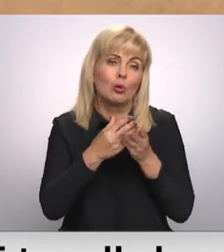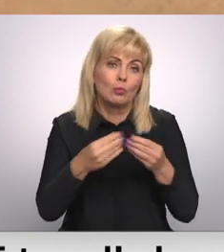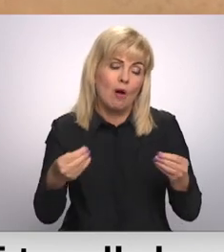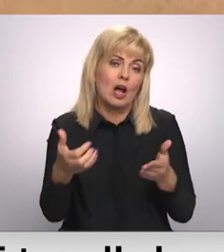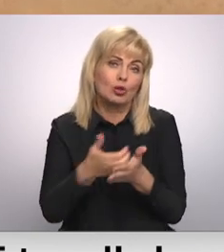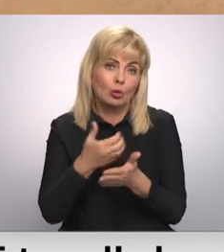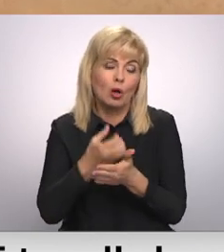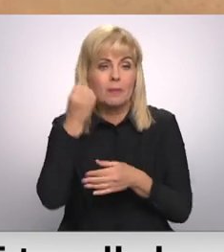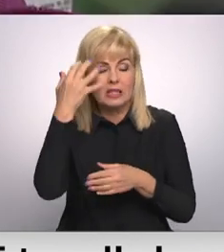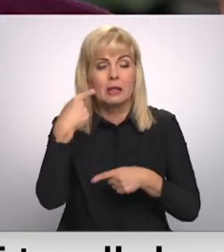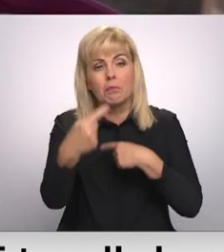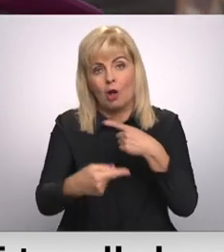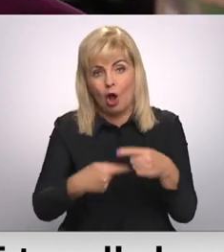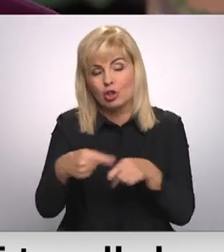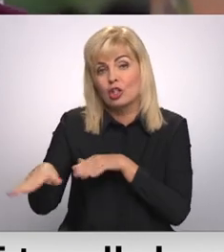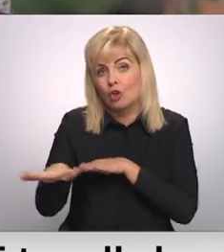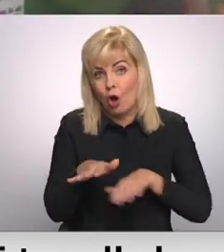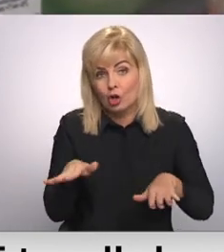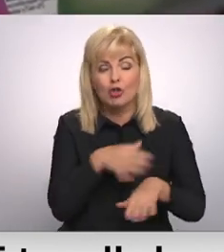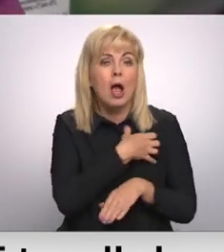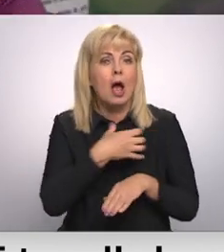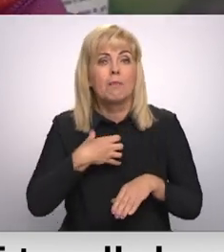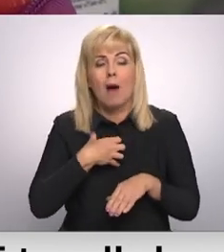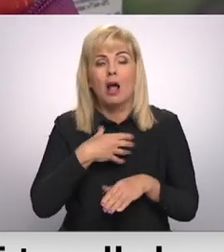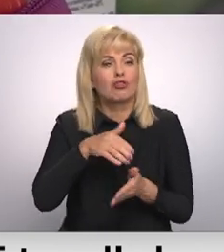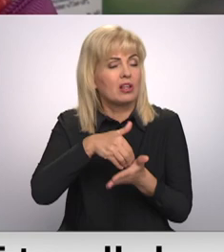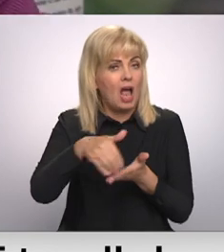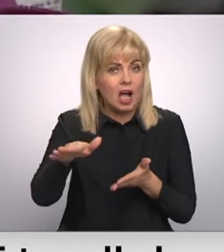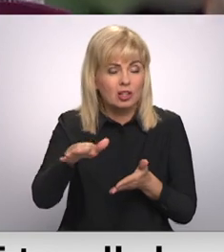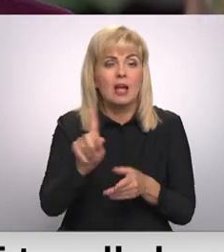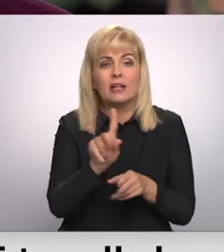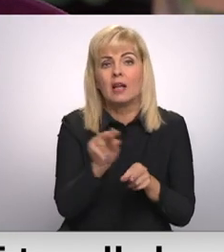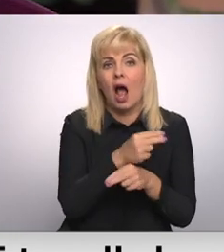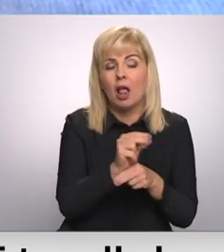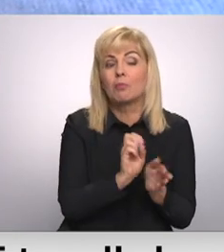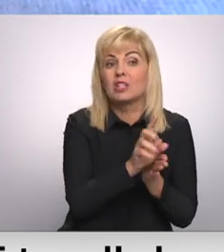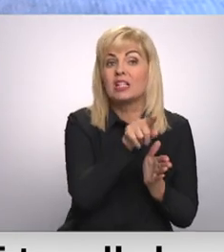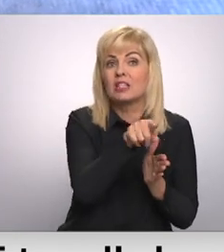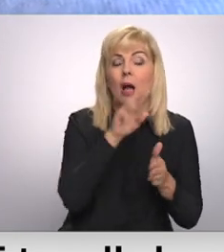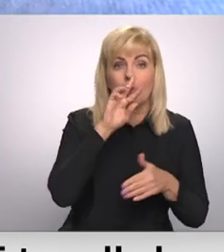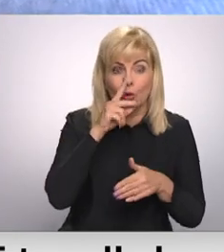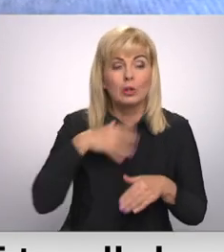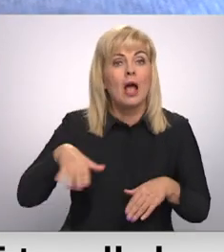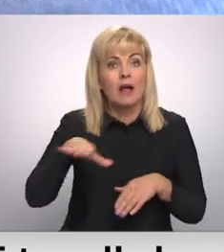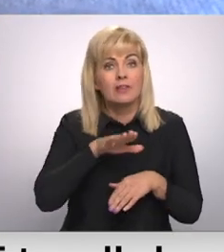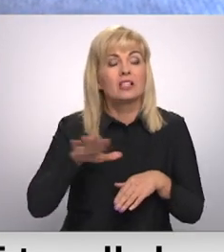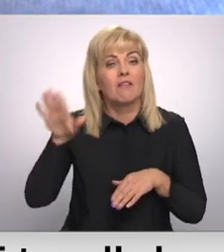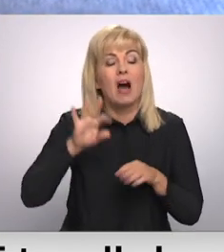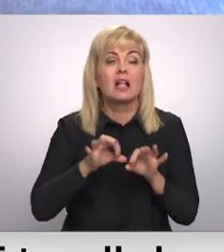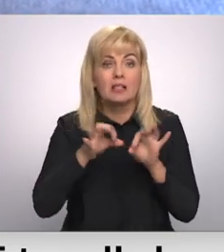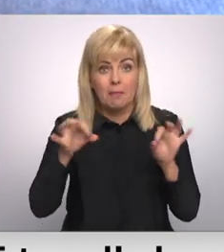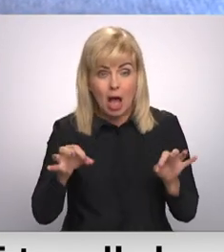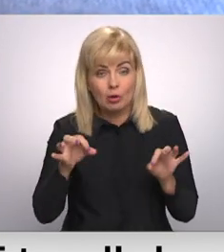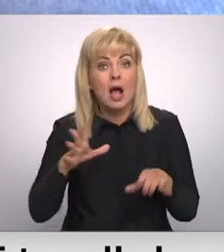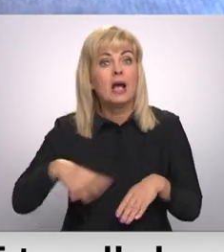izglītības procesa organizēšanā, lai gan pašvaldība tos neatzīst un saka, jālabo sistēmas kļūdas visas valsts mērogā.